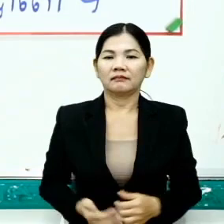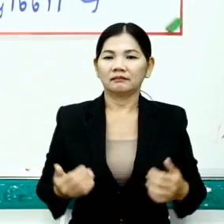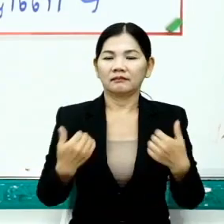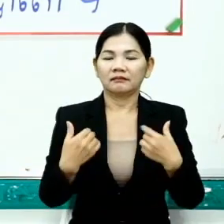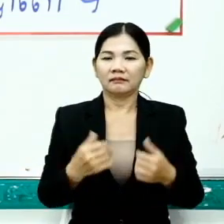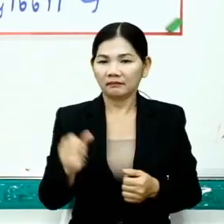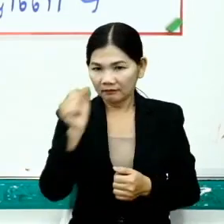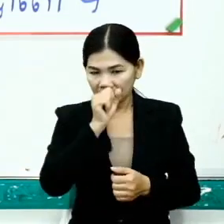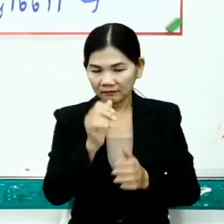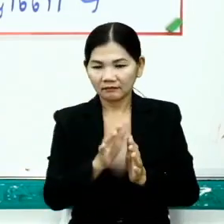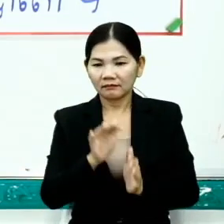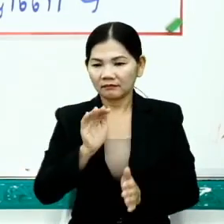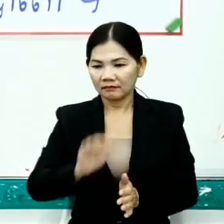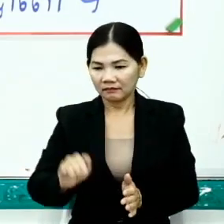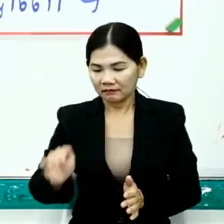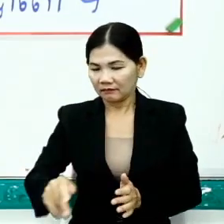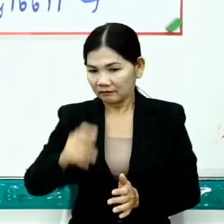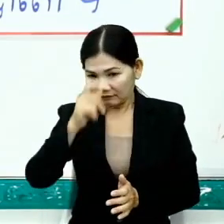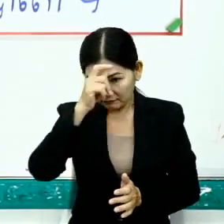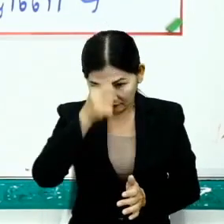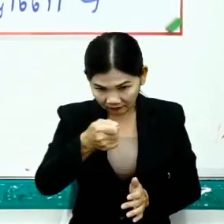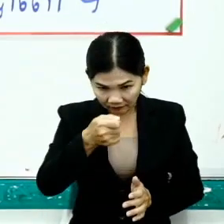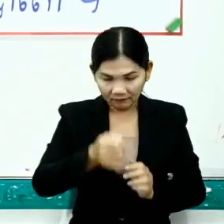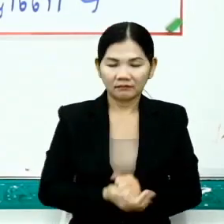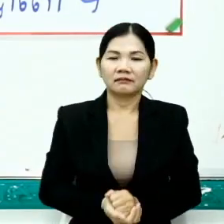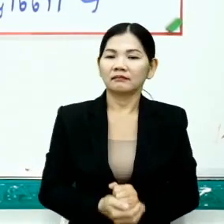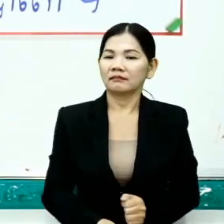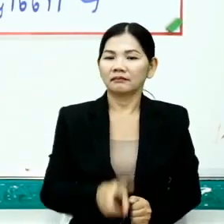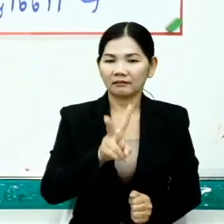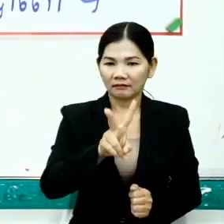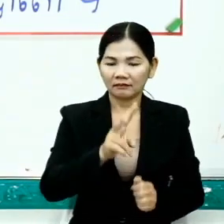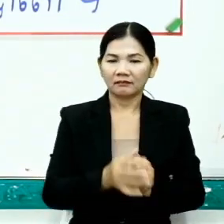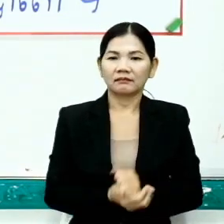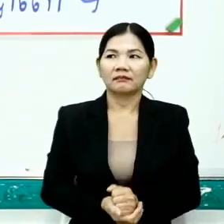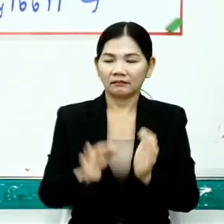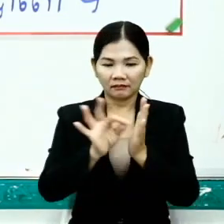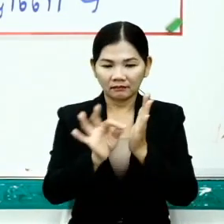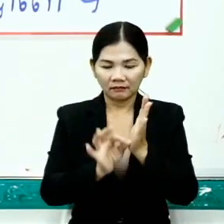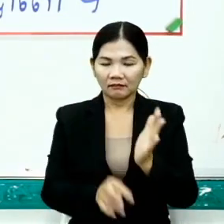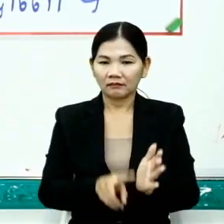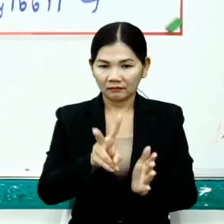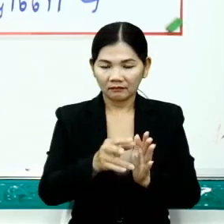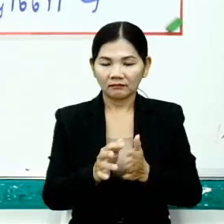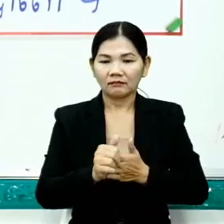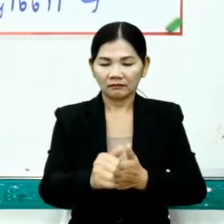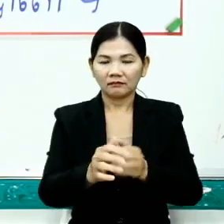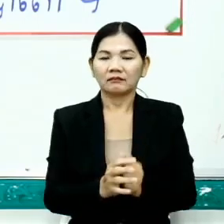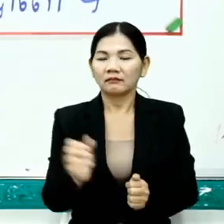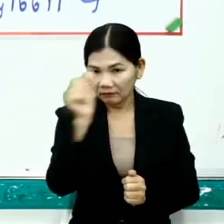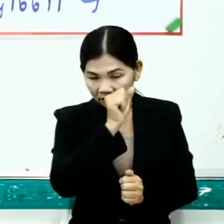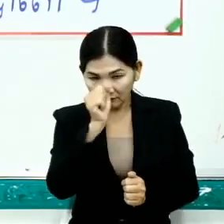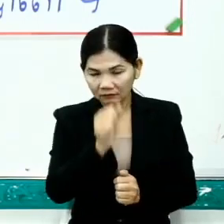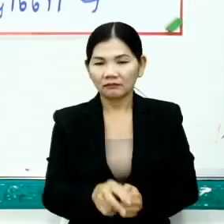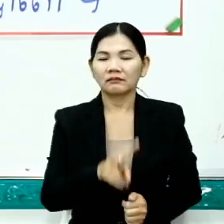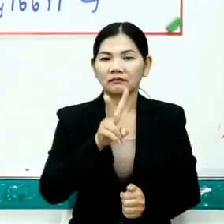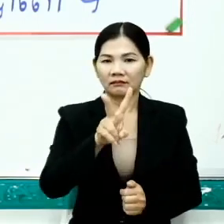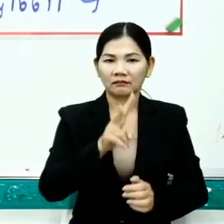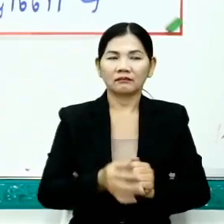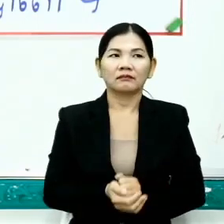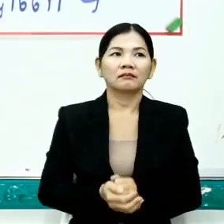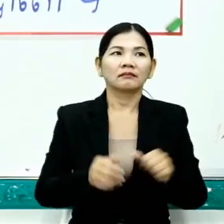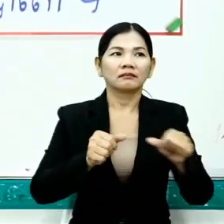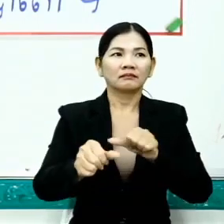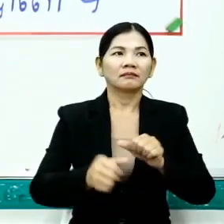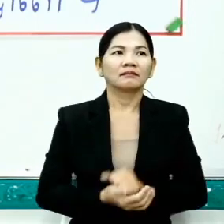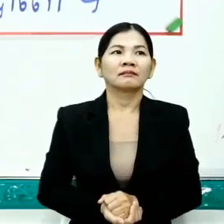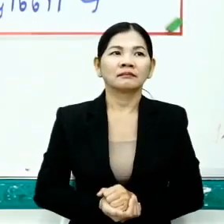រៀងចម្រៀងមិញគឺកង្កែបពាក់មួរបានពីវាអីណាឥឡូវអ្នកគ្រូនឹងនាំកូនកូនទៅច្រៀងពីវាបន្តទៀ